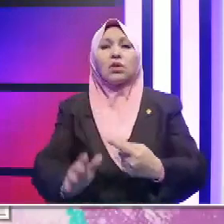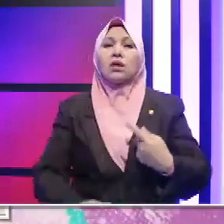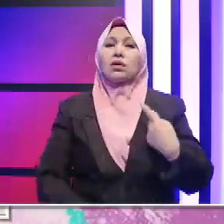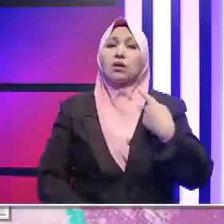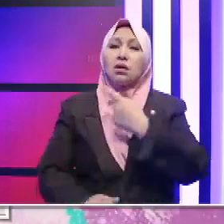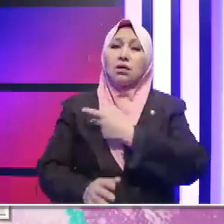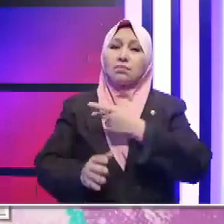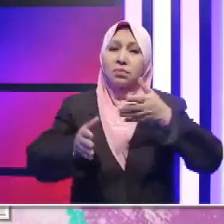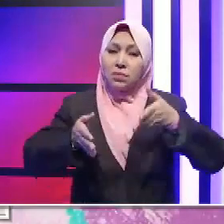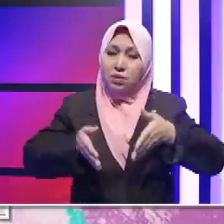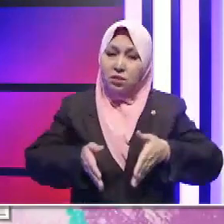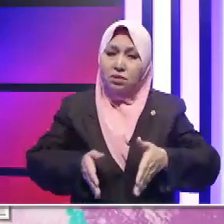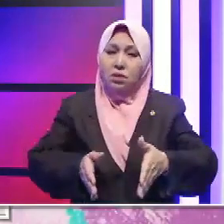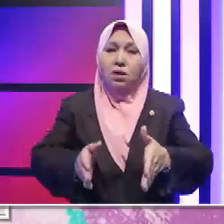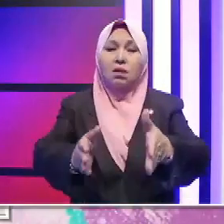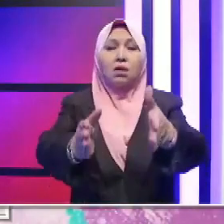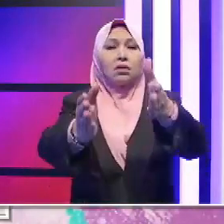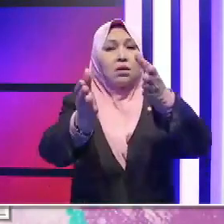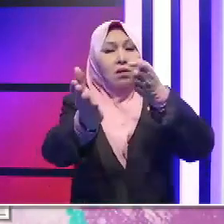ihdinashirotolmustakim